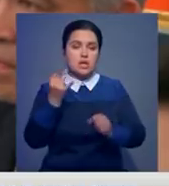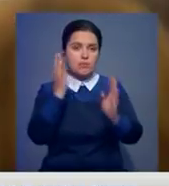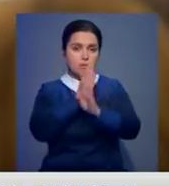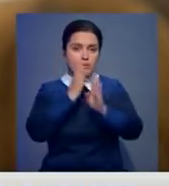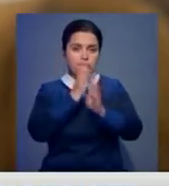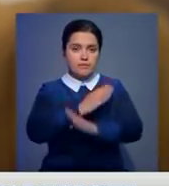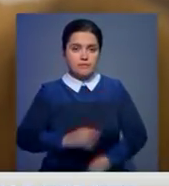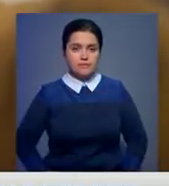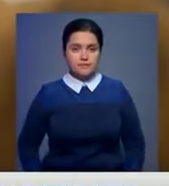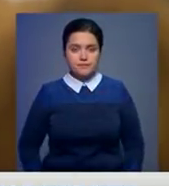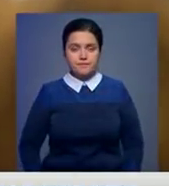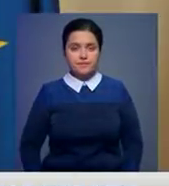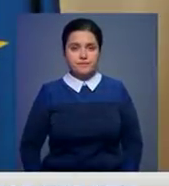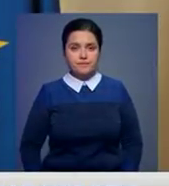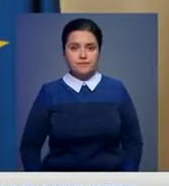пейзажам.